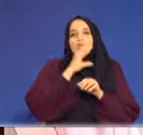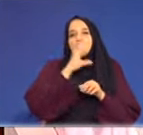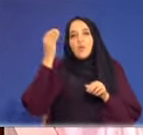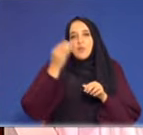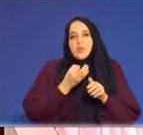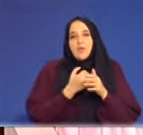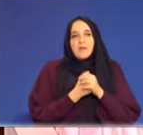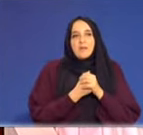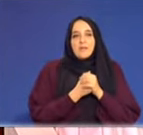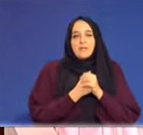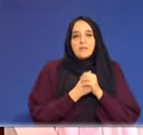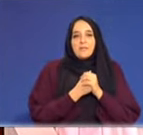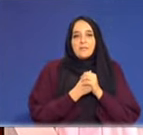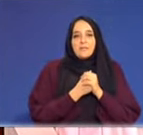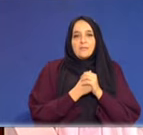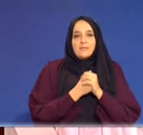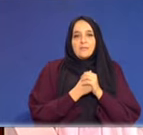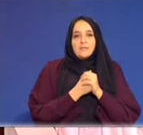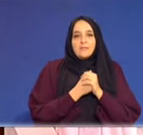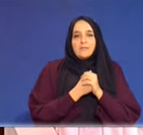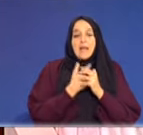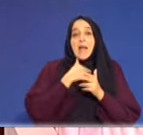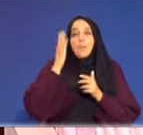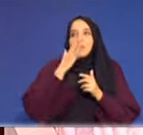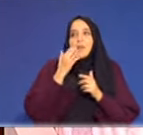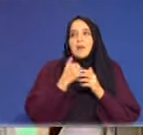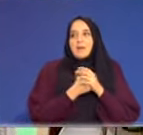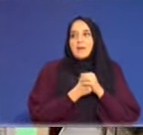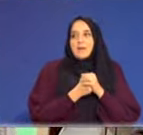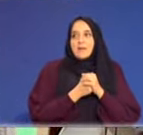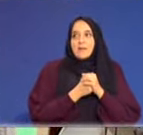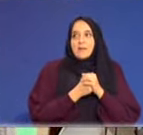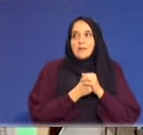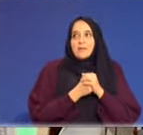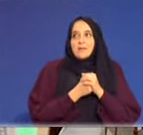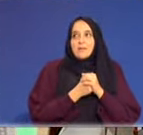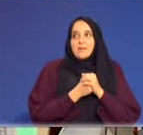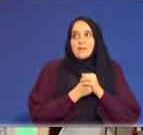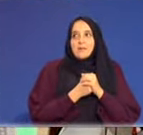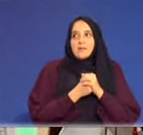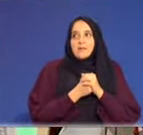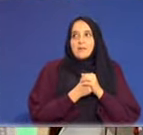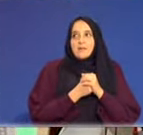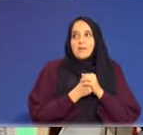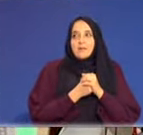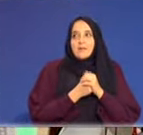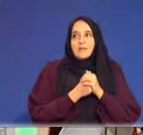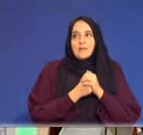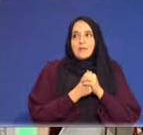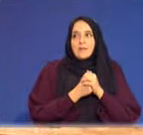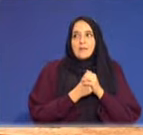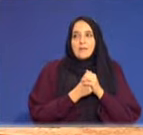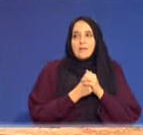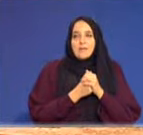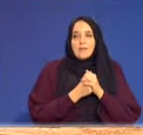شكرا. اذا دكتور سمرة تحب الجواب عن طريق ان كان في اشاره سهله نجاوبك الان. تحبي يجاوب في البرنامج